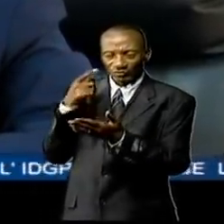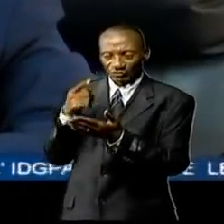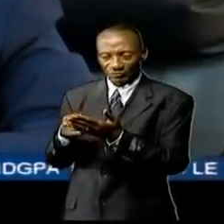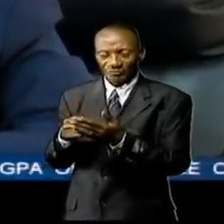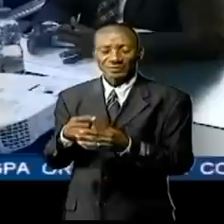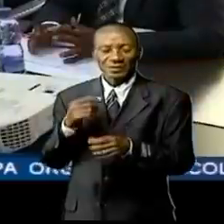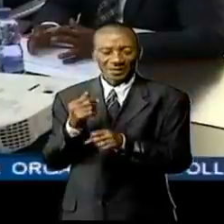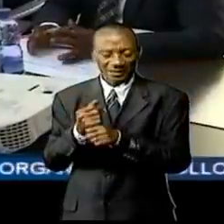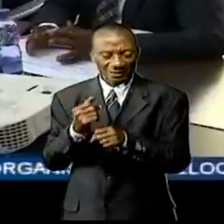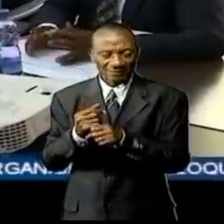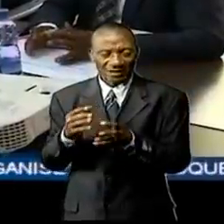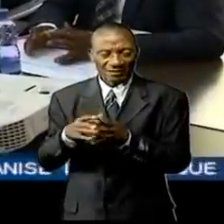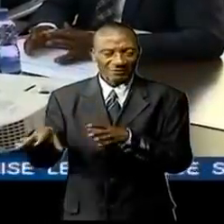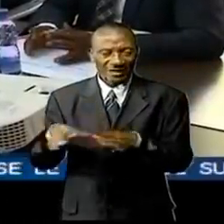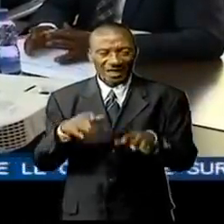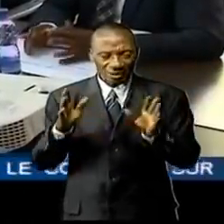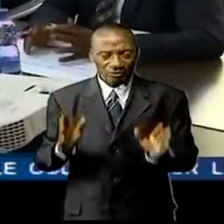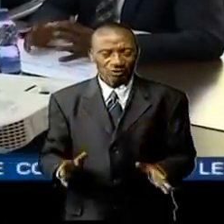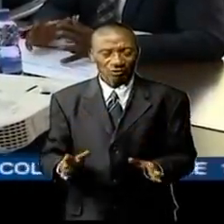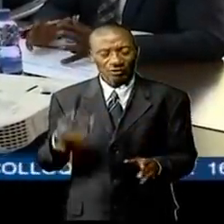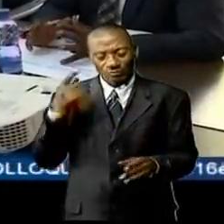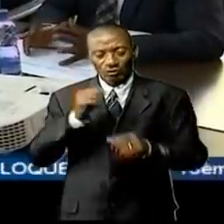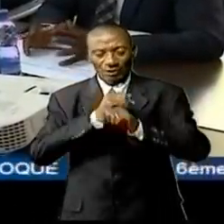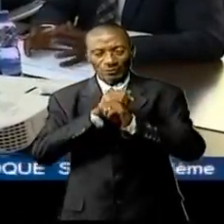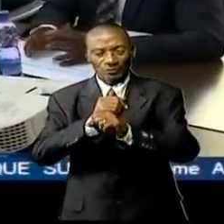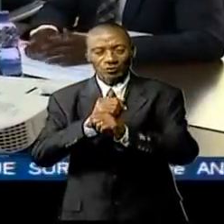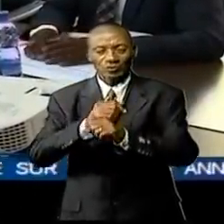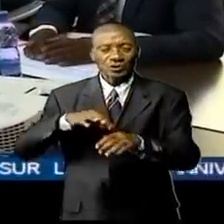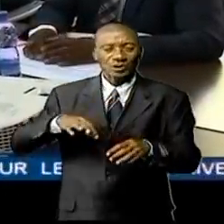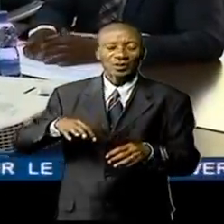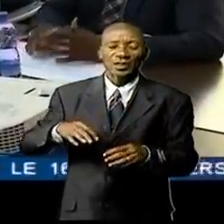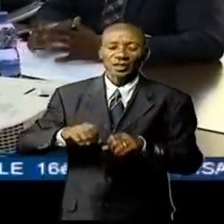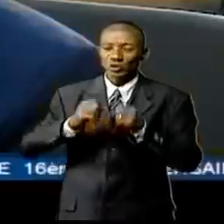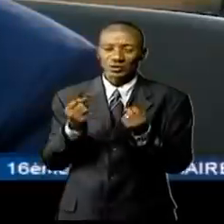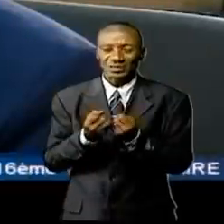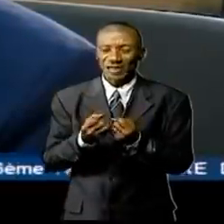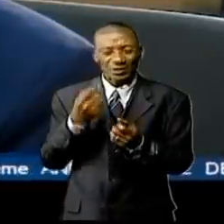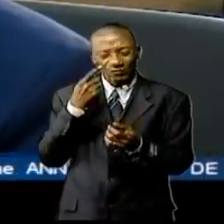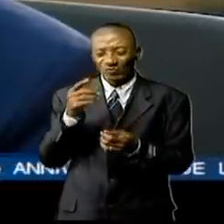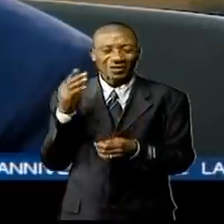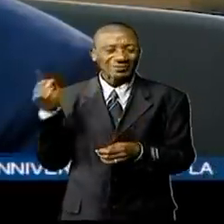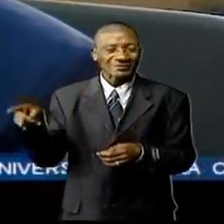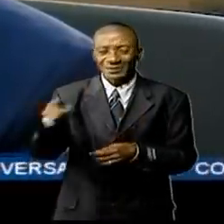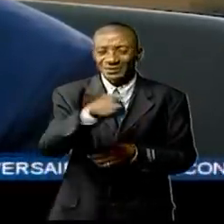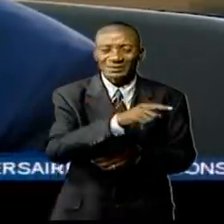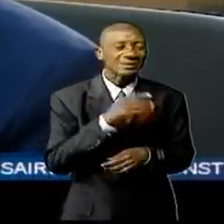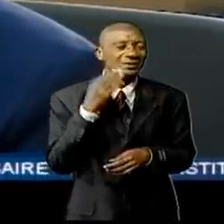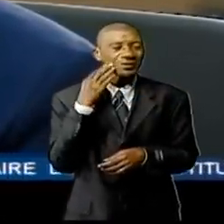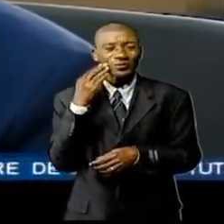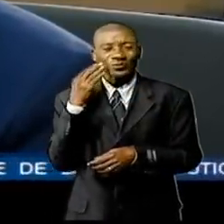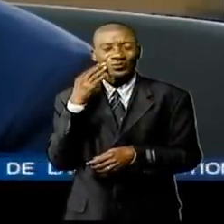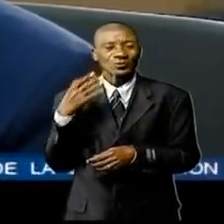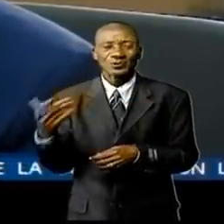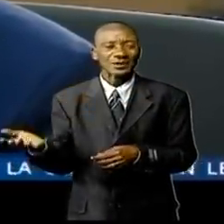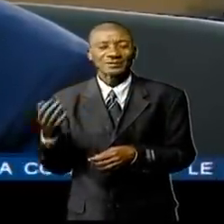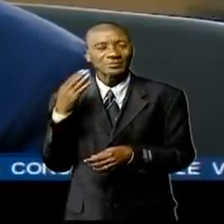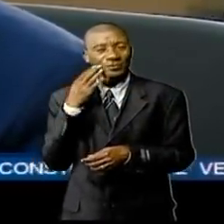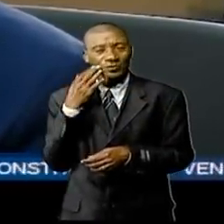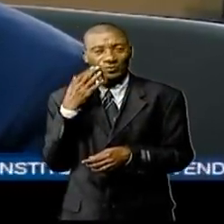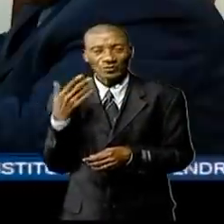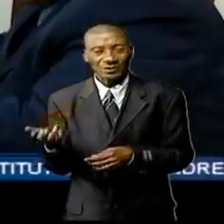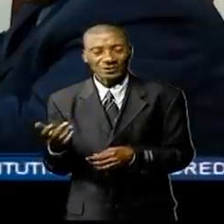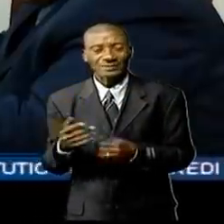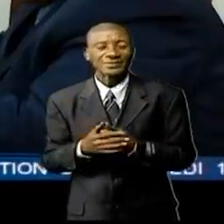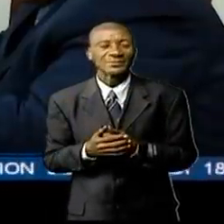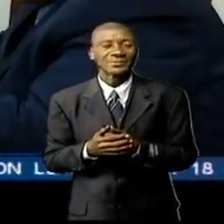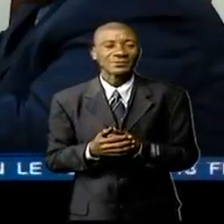différents acteurs de la protection sociale ne bénéficie pas d'une bonne visibilité et qu'il est dès lors difficile d'en ressentir l'impact. Outre les